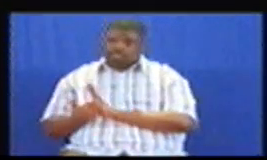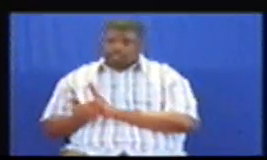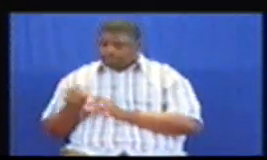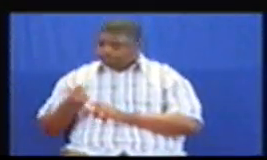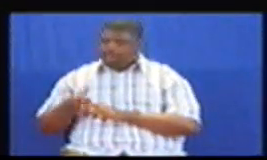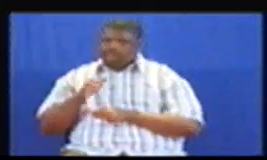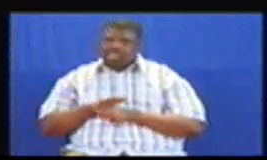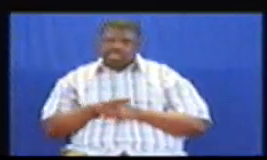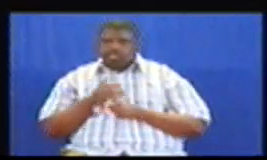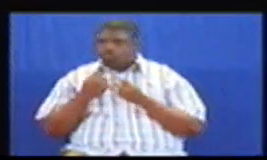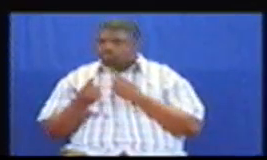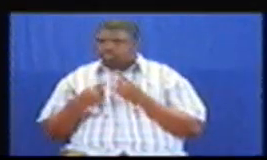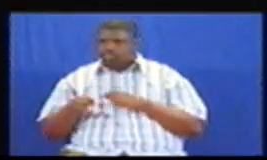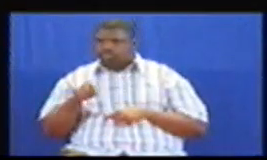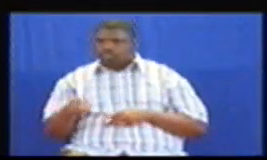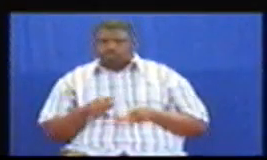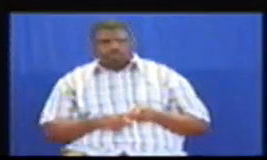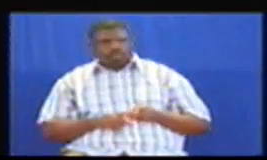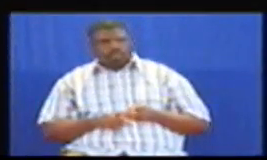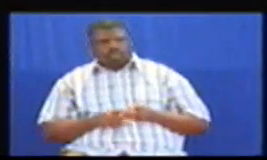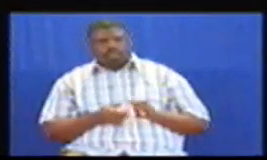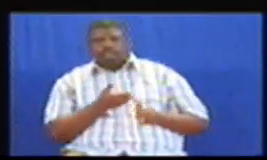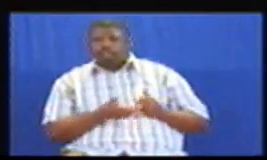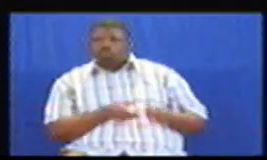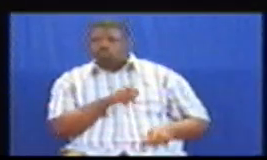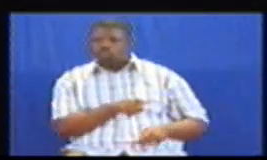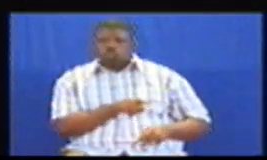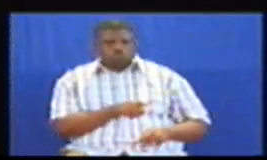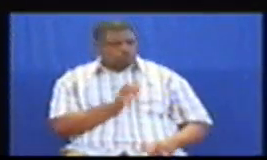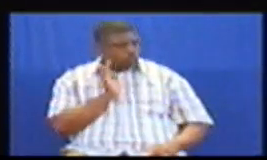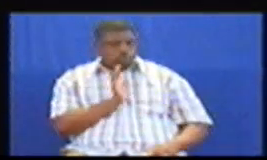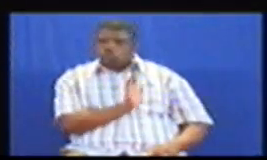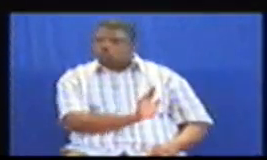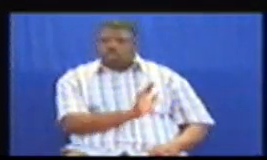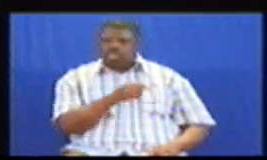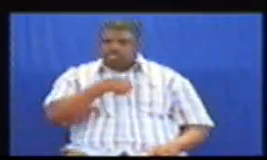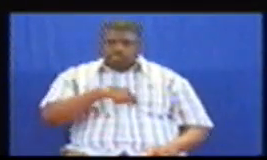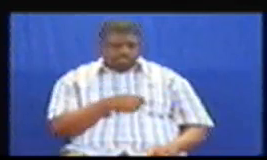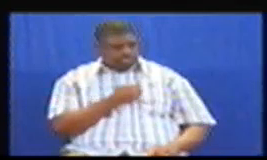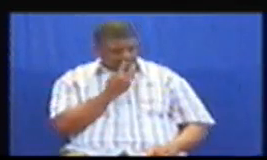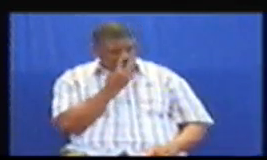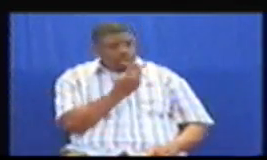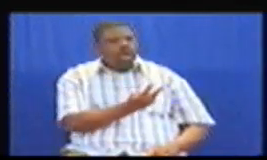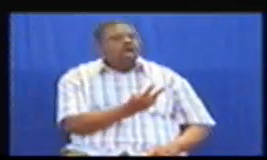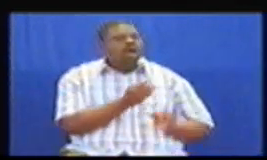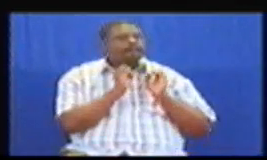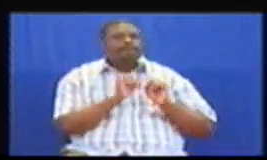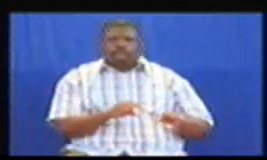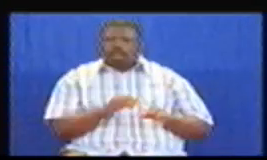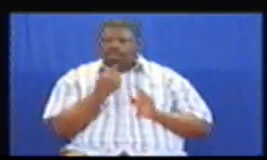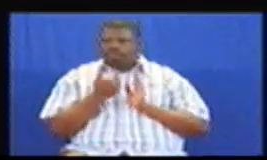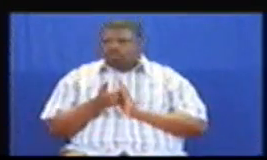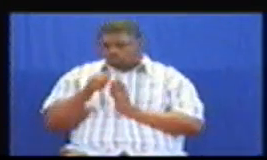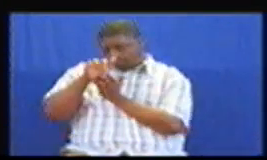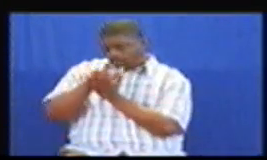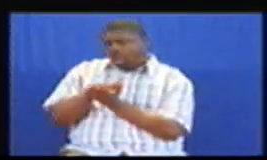nyingi, kama ziko changamoto hazituzuii kuzitazama upya na kuangalia kama kuna mahali